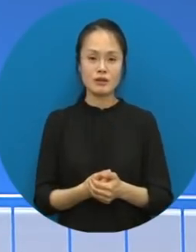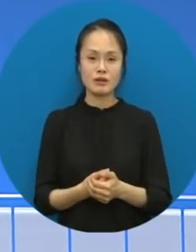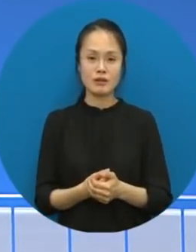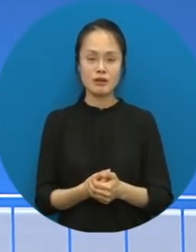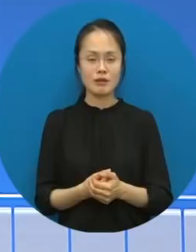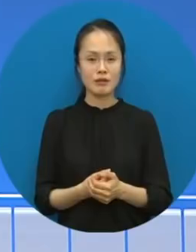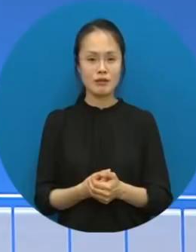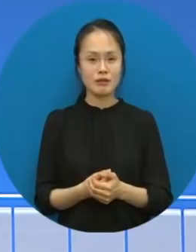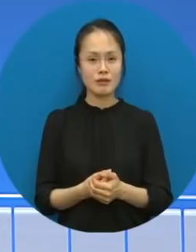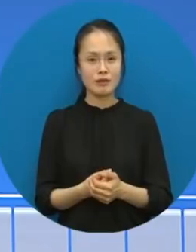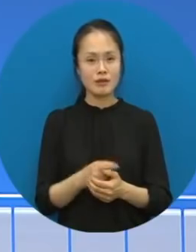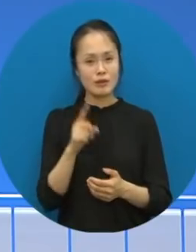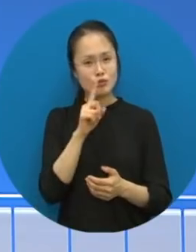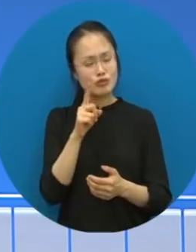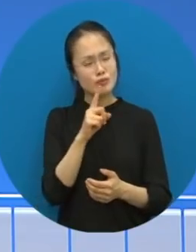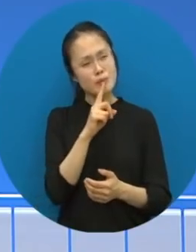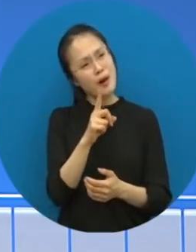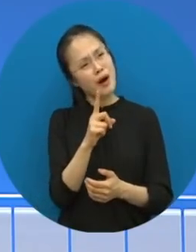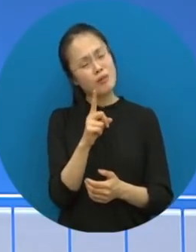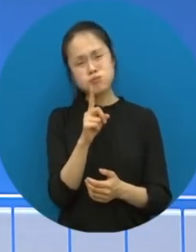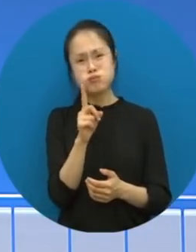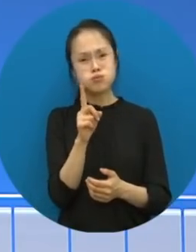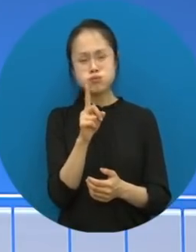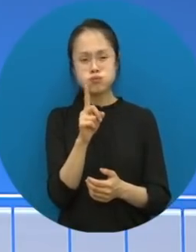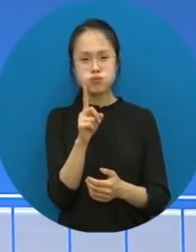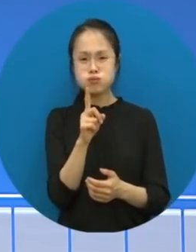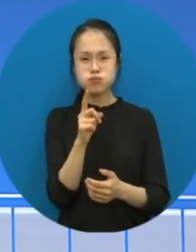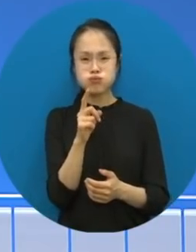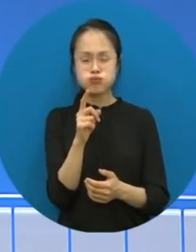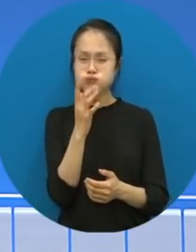재밌습니다. 헷갈리죠. 이게 무슨 말인가.